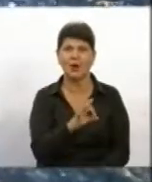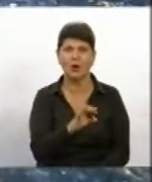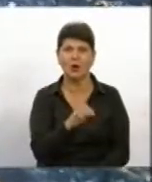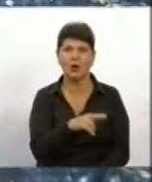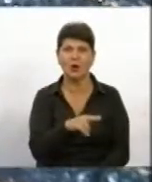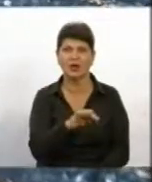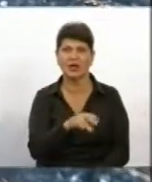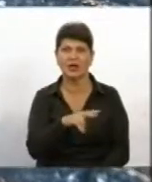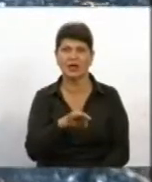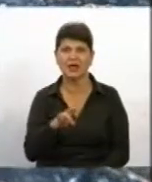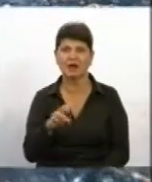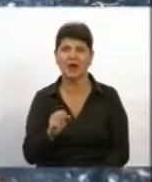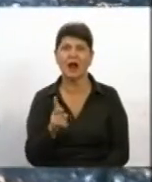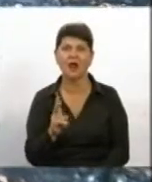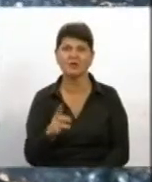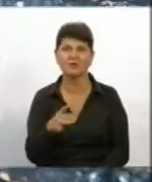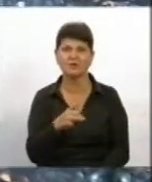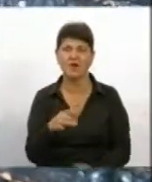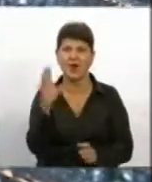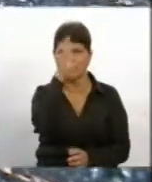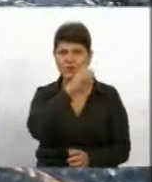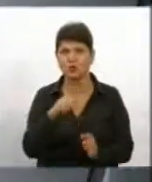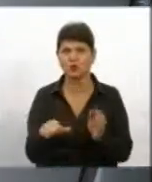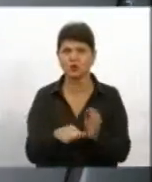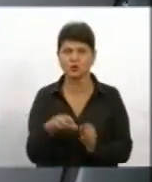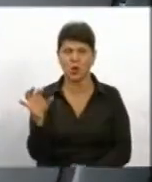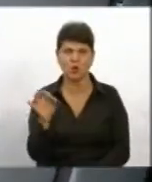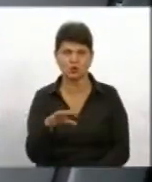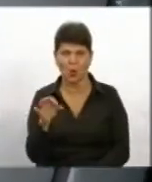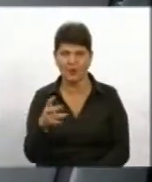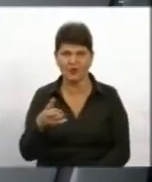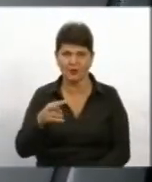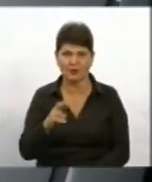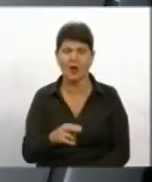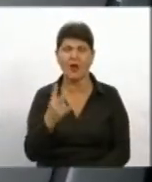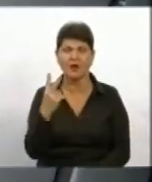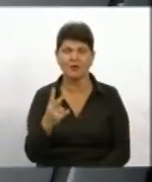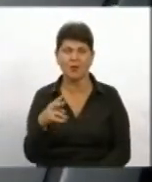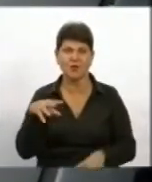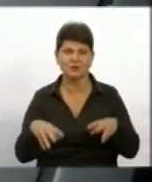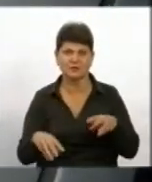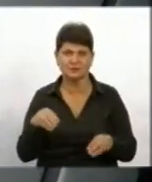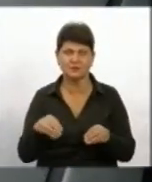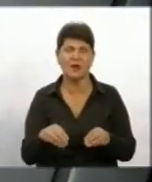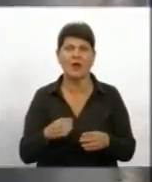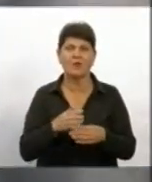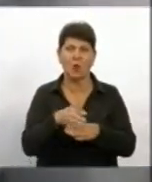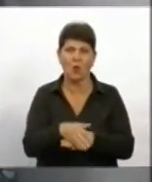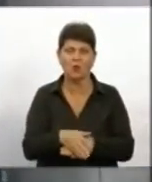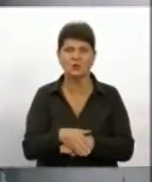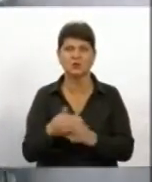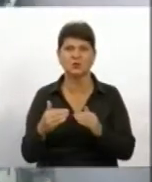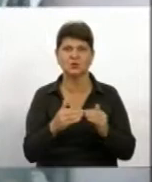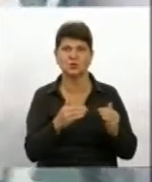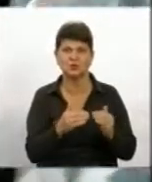району у ніч на 6 жовтня. За словами начальника поліції області Юрія Педоса, 2 односельчан прийшли в гості до сусіда, виникла бійка